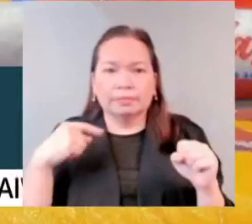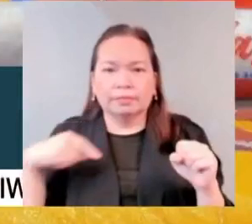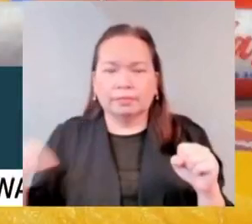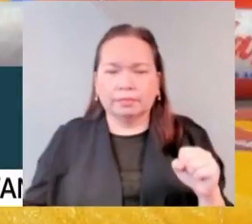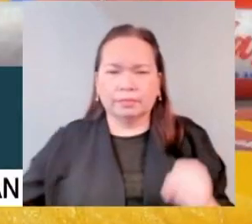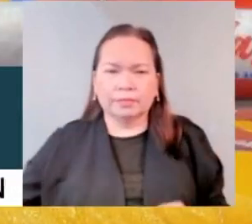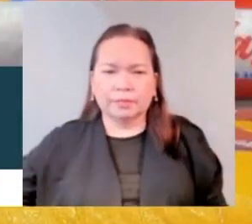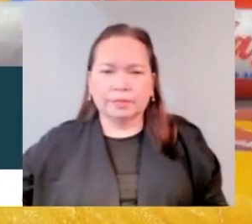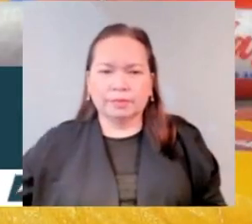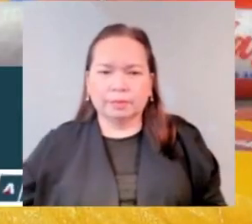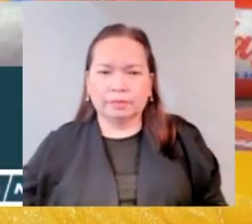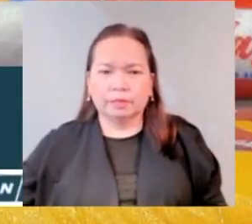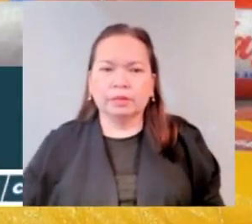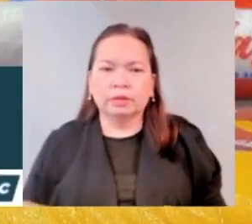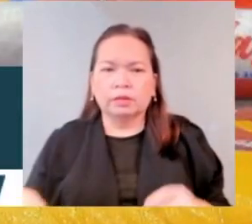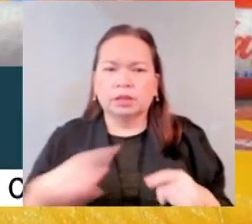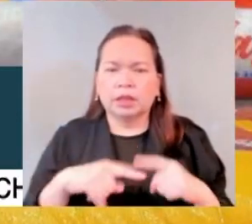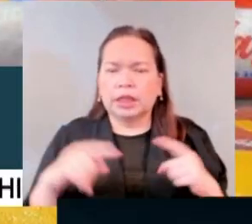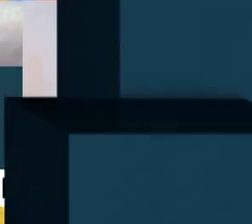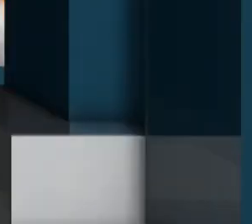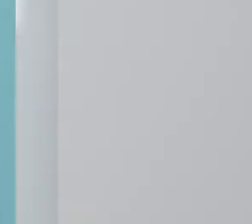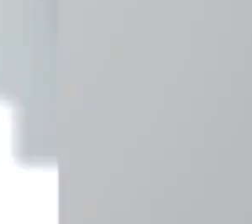for smugglers and hoarders.